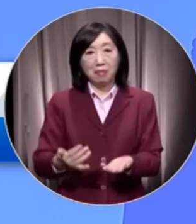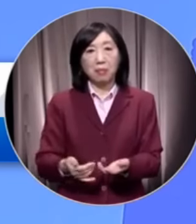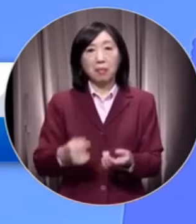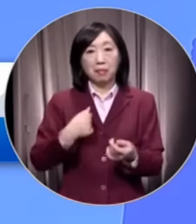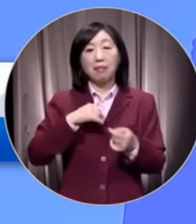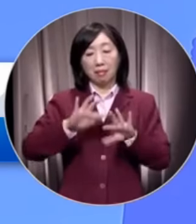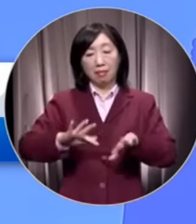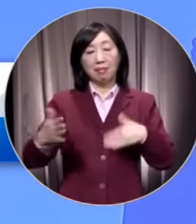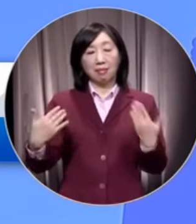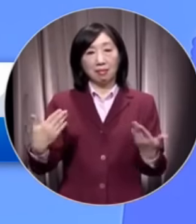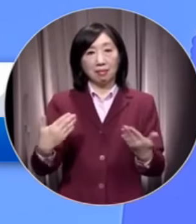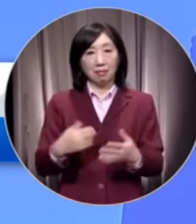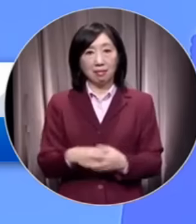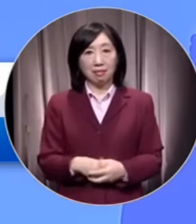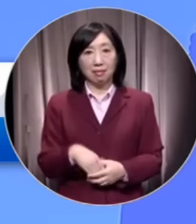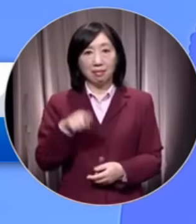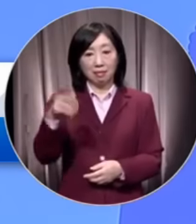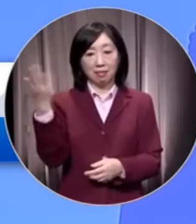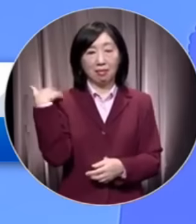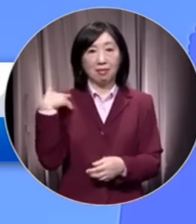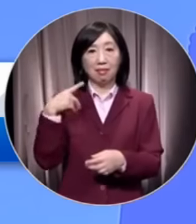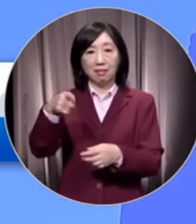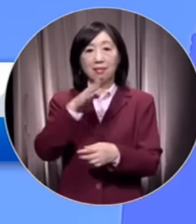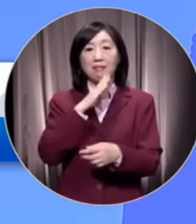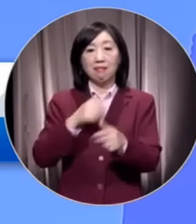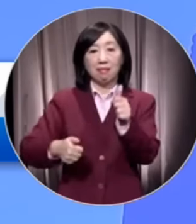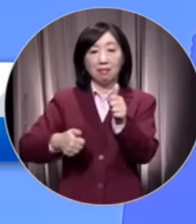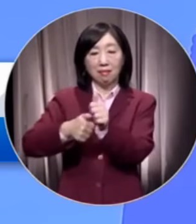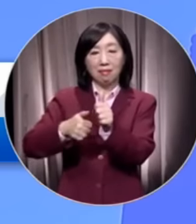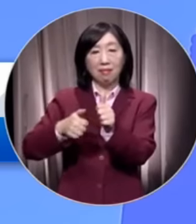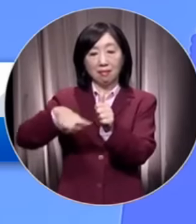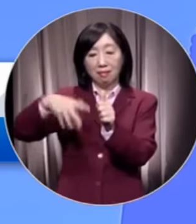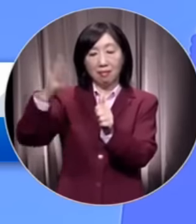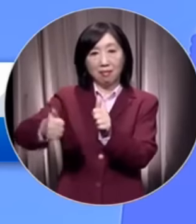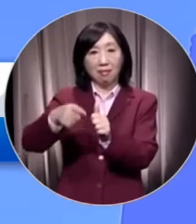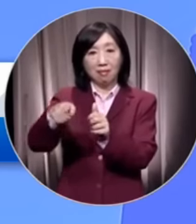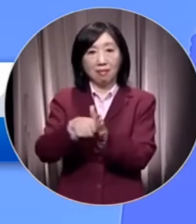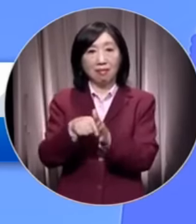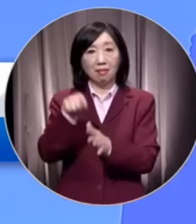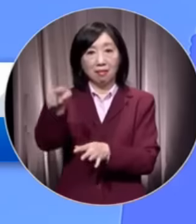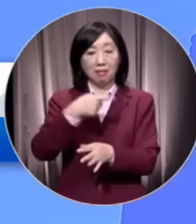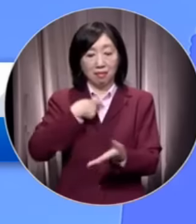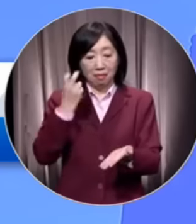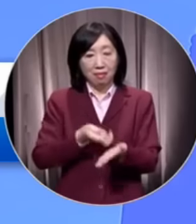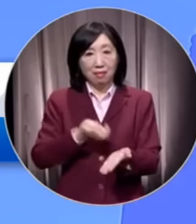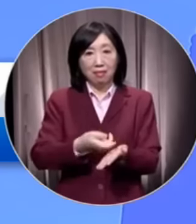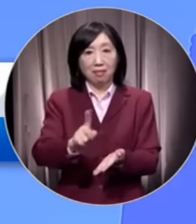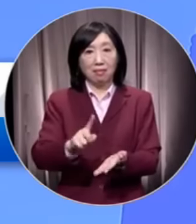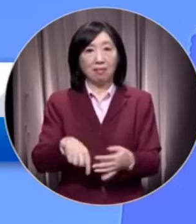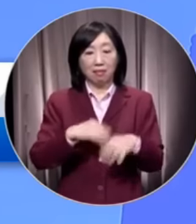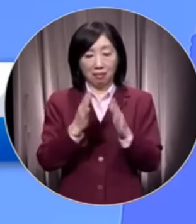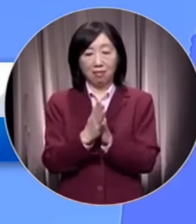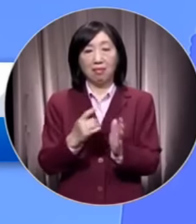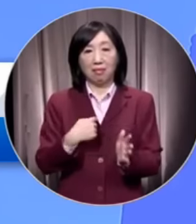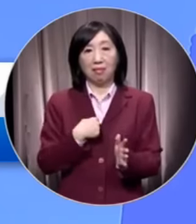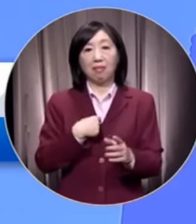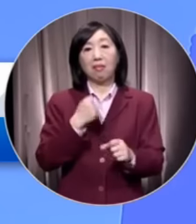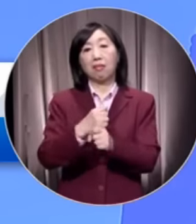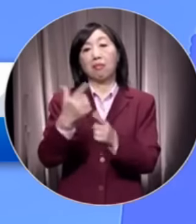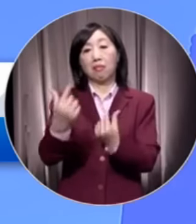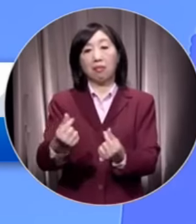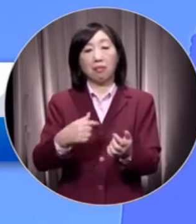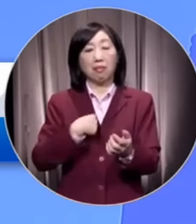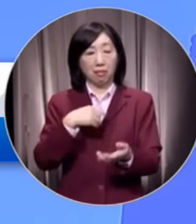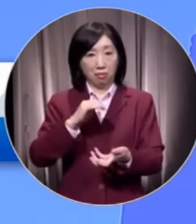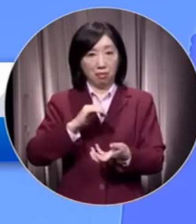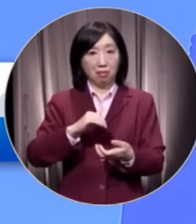经很清楚。那时候您担任副院长的时候，您做出的所有最严格的要求，我们不但全部都做到，